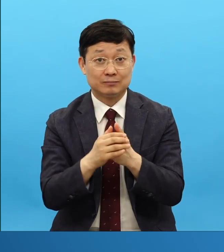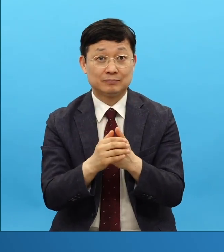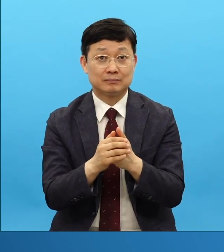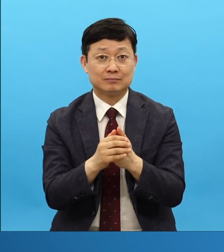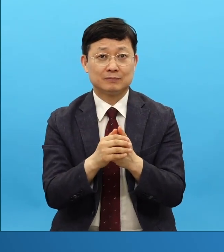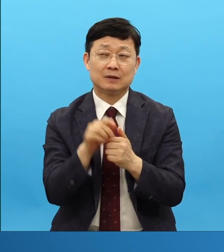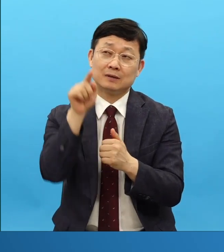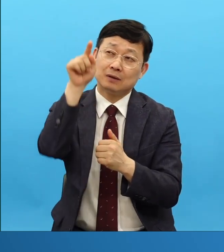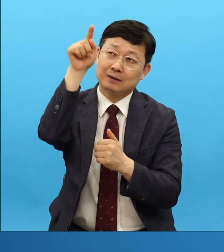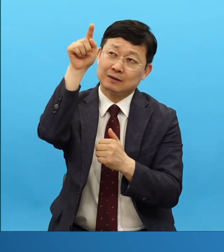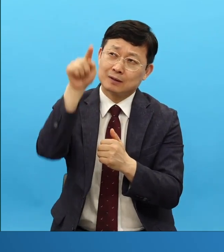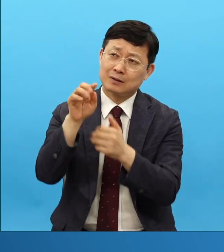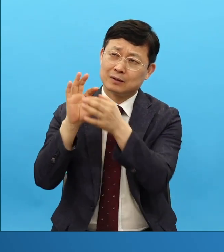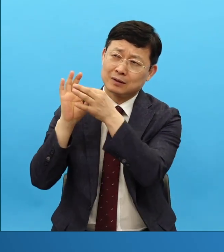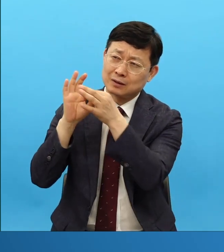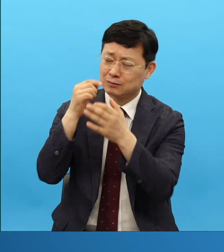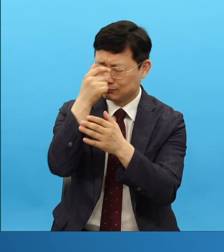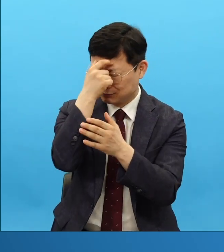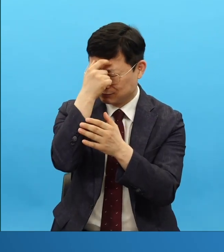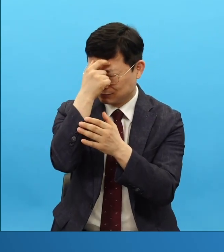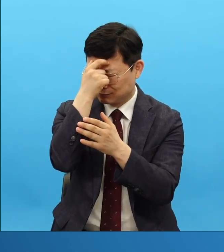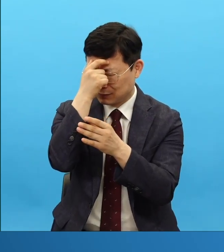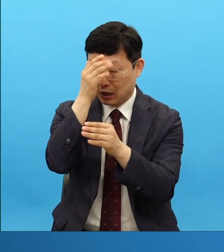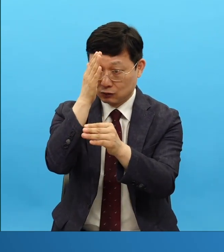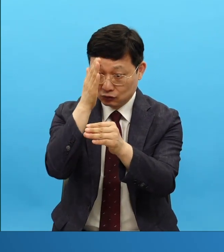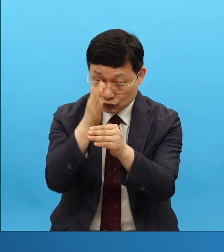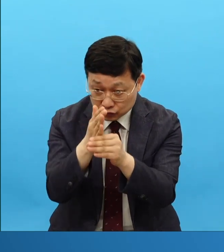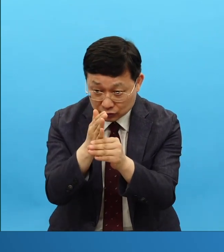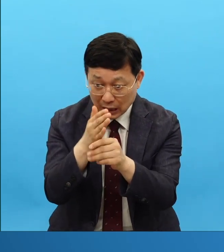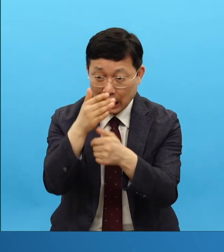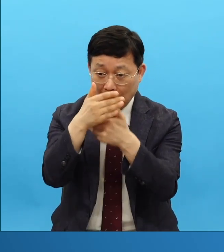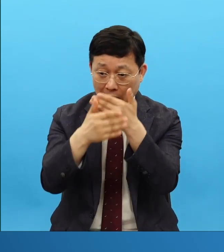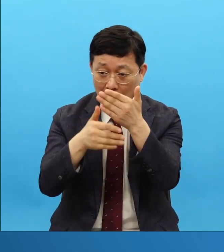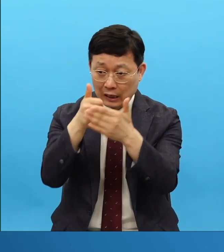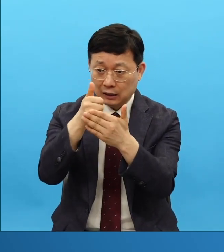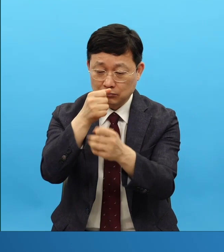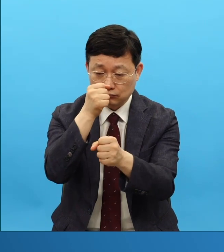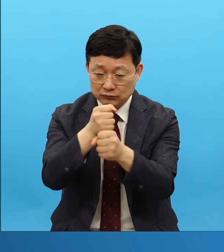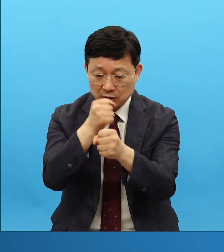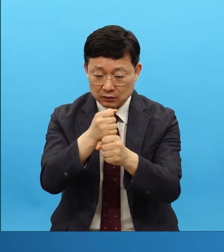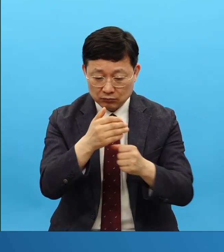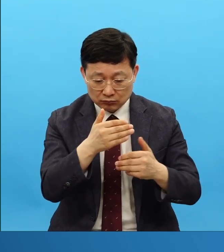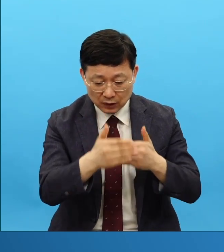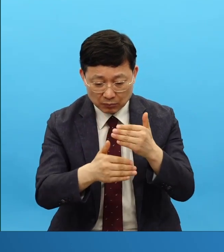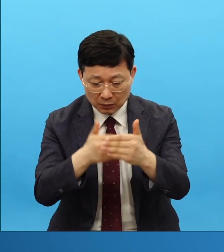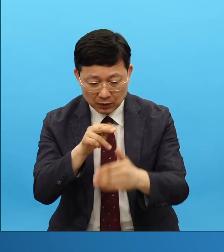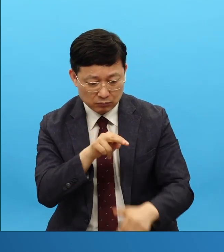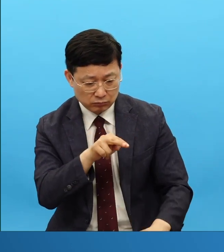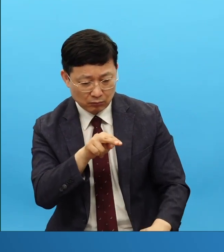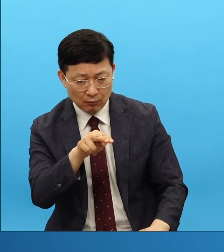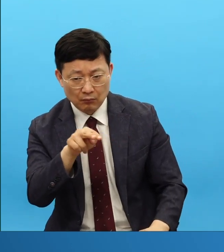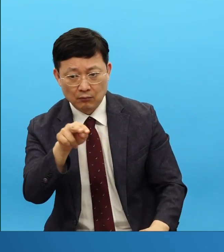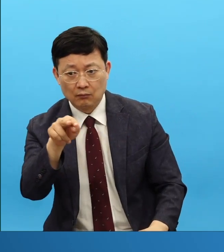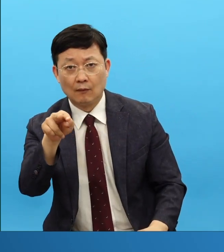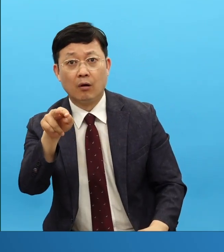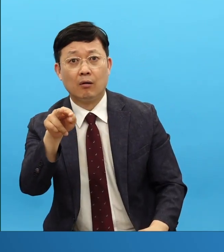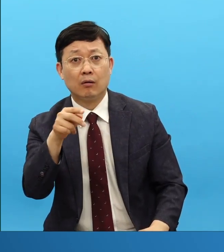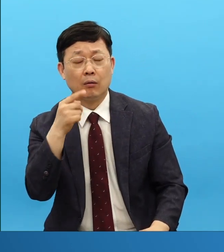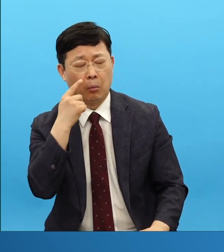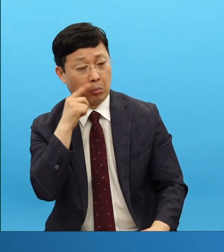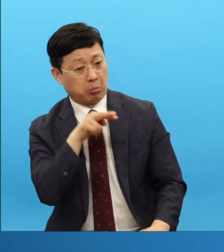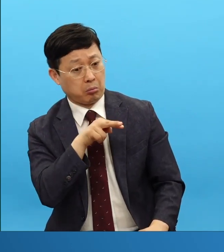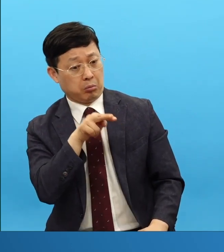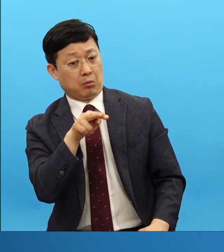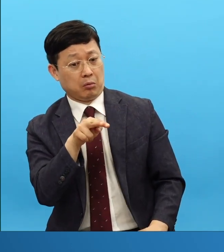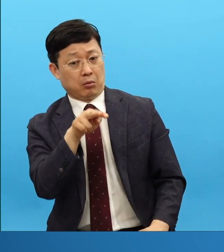이 기도를 계속 누리고 있는데 하나님이 만들어가는 거 보여요. And the answer I receive through prayers, I don't pray for this or